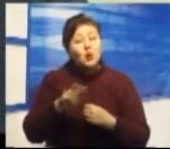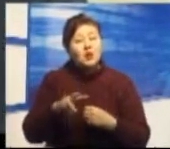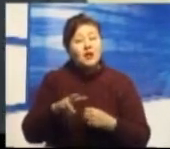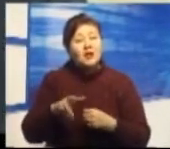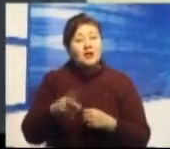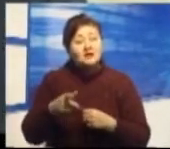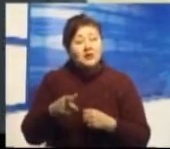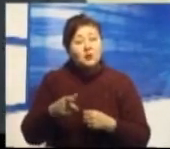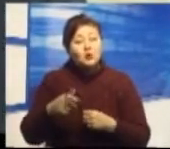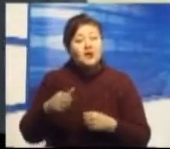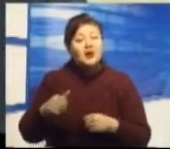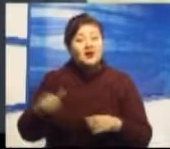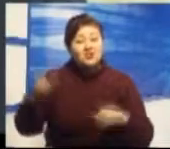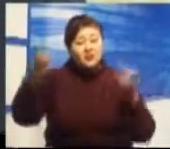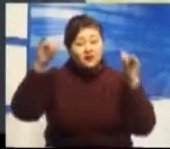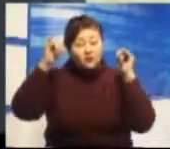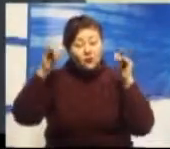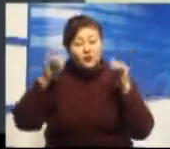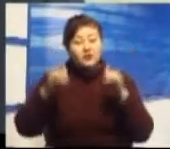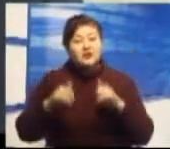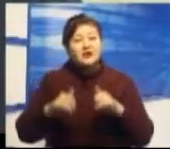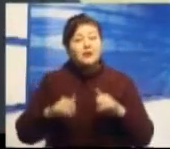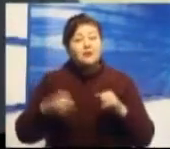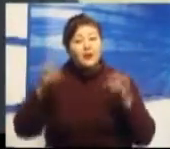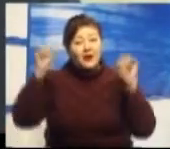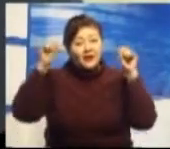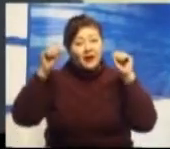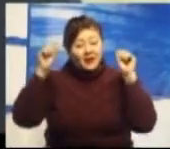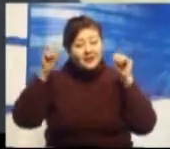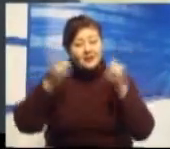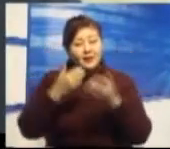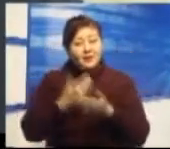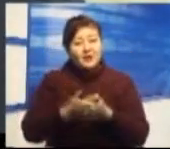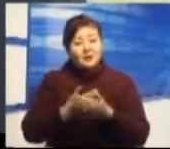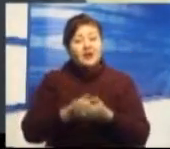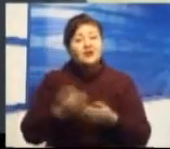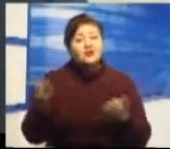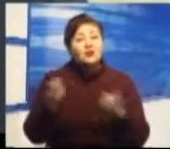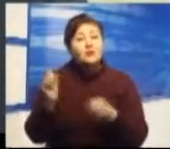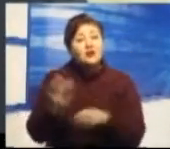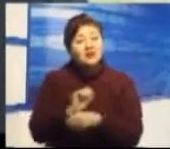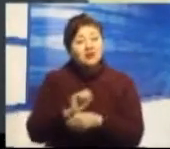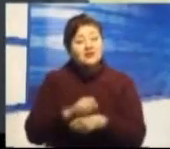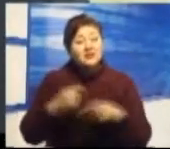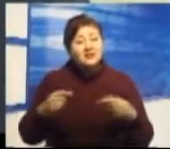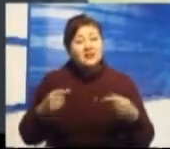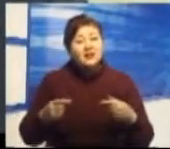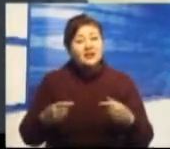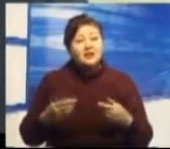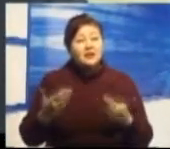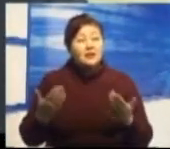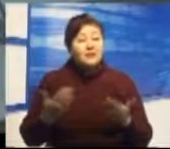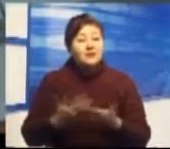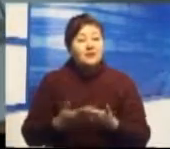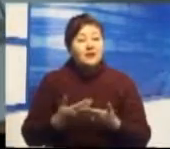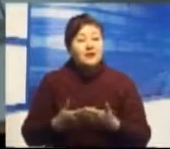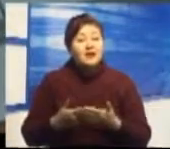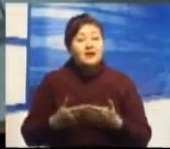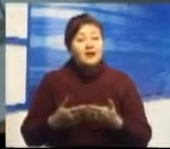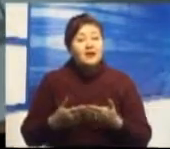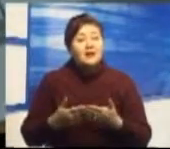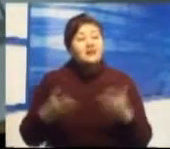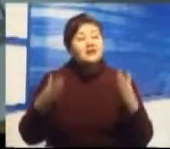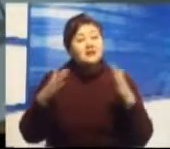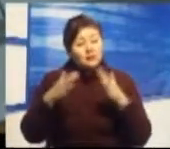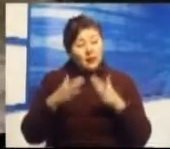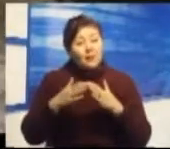жылқы, әрі қара мал, ұсақ мал жатады. Ауылдық жердегі тұрғын үй қорындағы жылжымайтын мүлік, тұрғын үй қорына жатпайтын жылжымайтын мүлікті